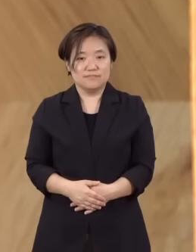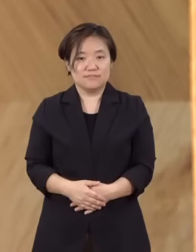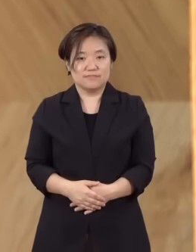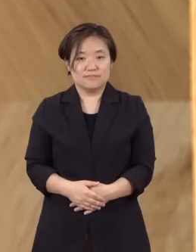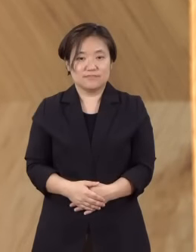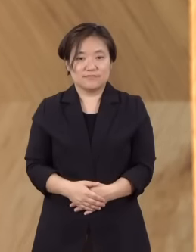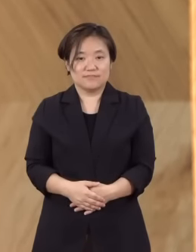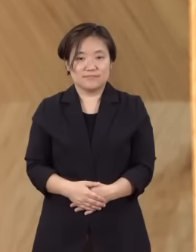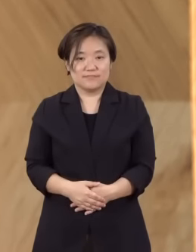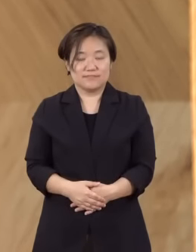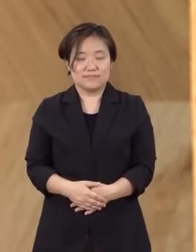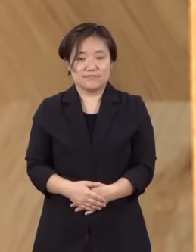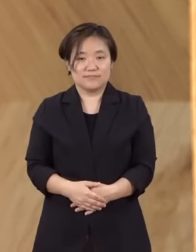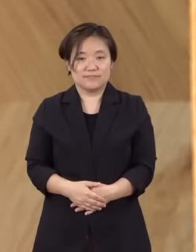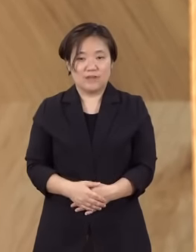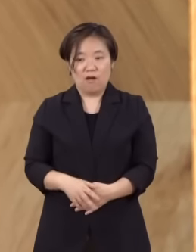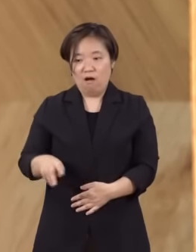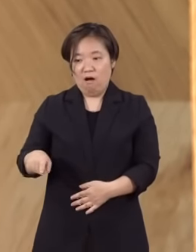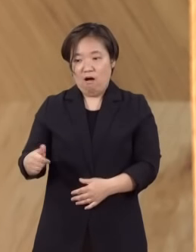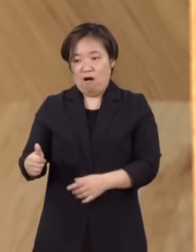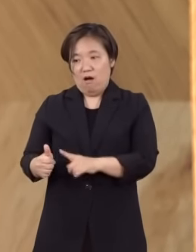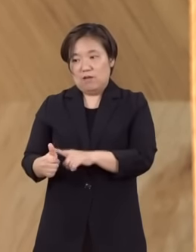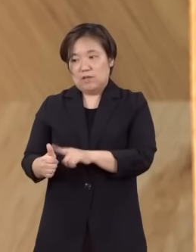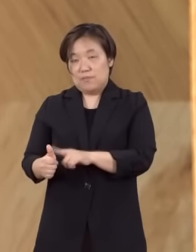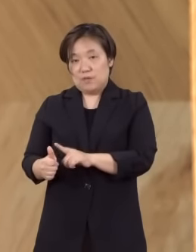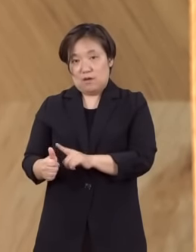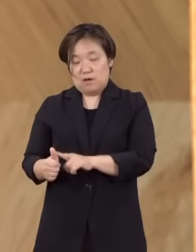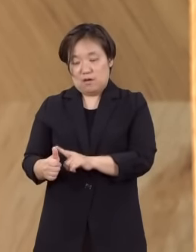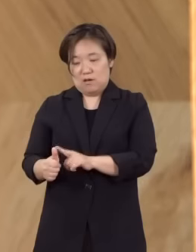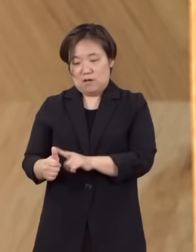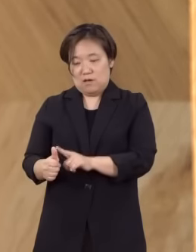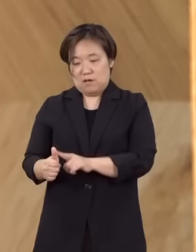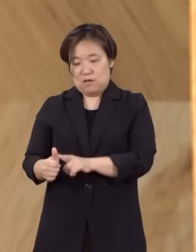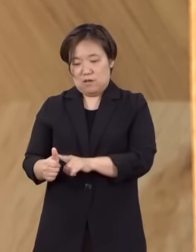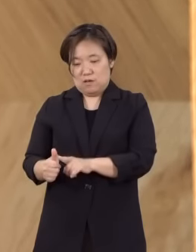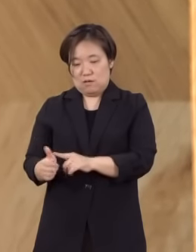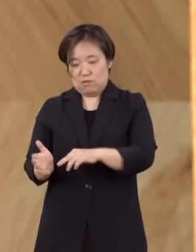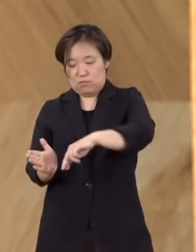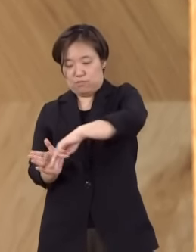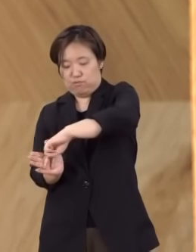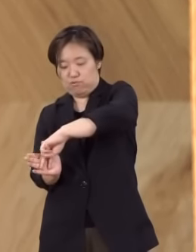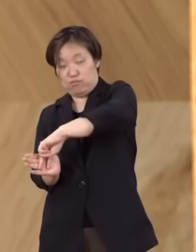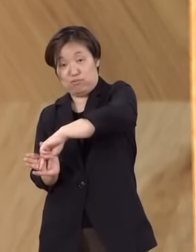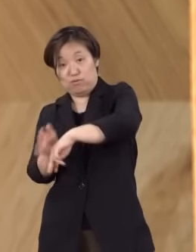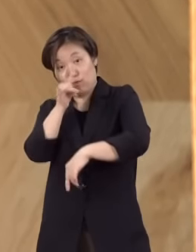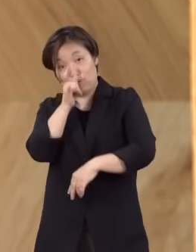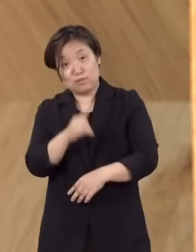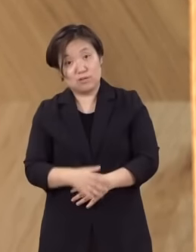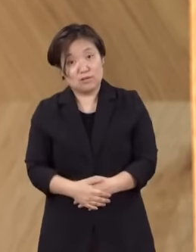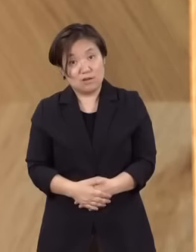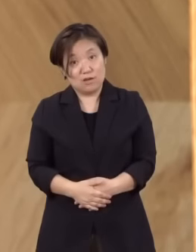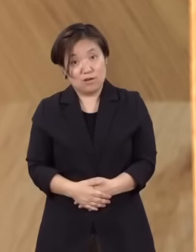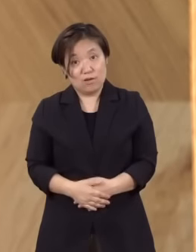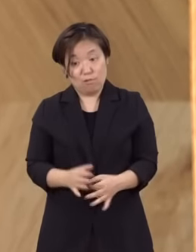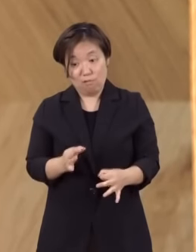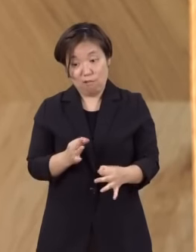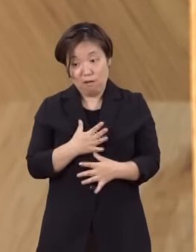있더래요 저는 오른쪽 뒤에 기대고 있었습니다 처음에는 너무 깜짝